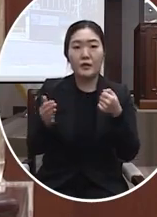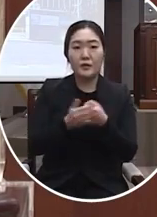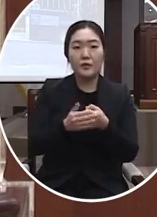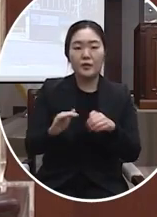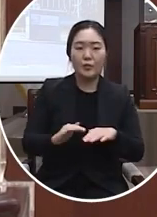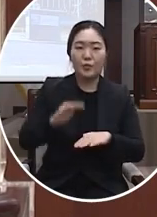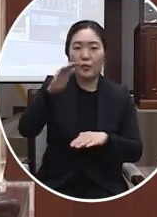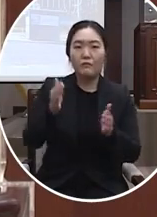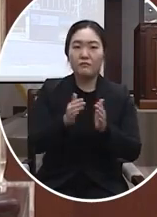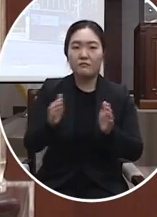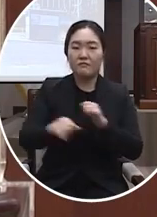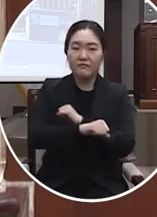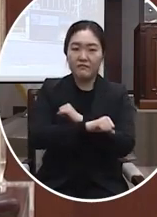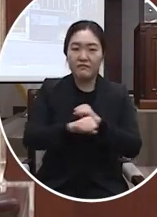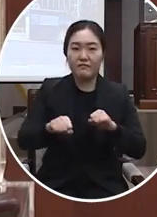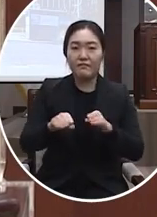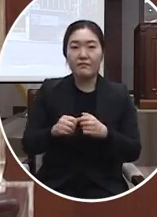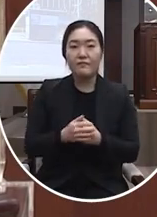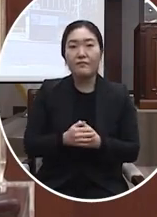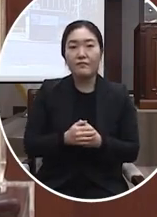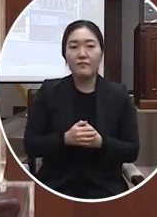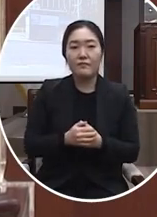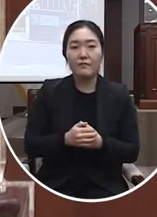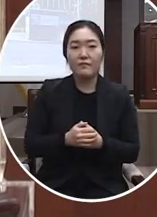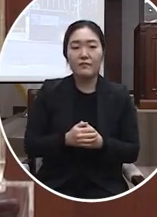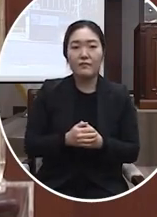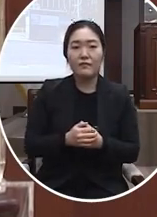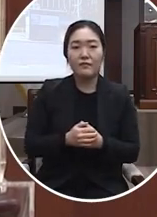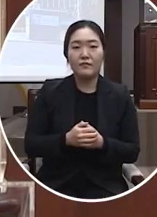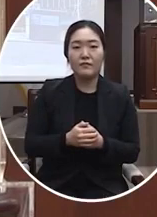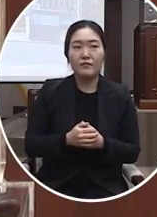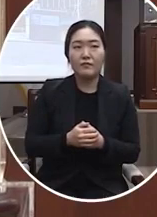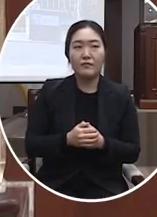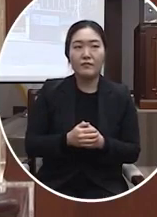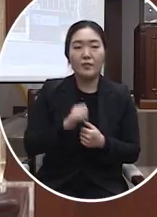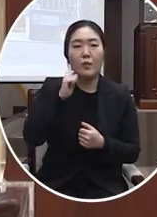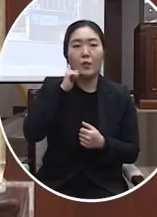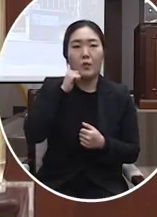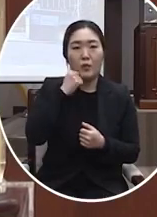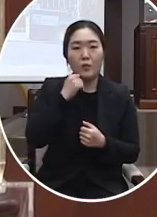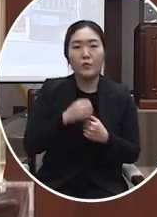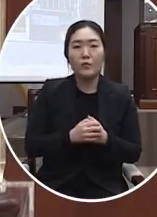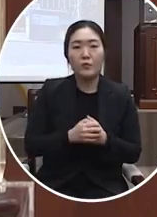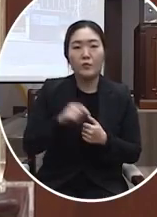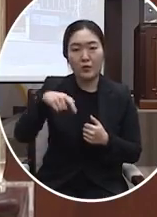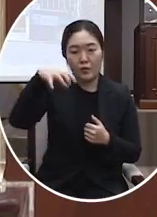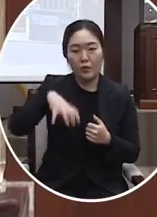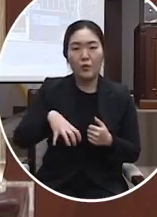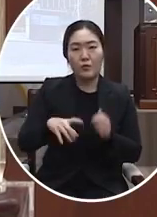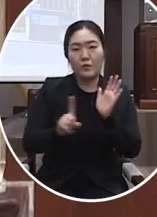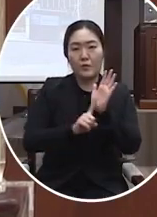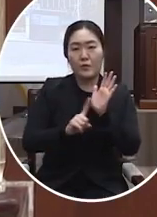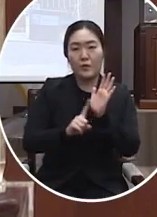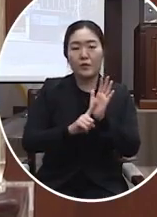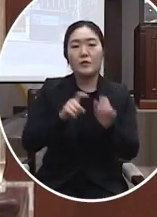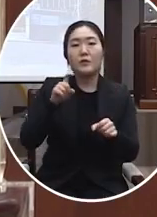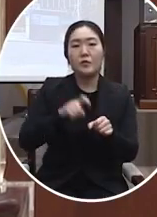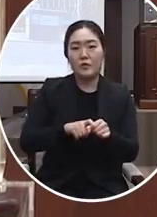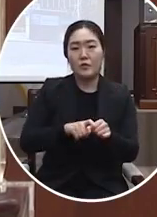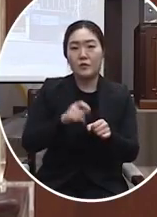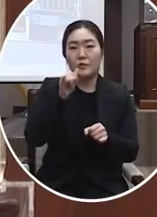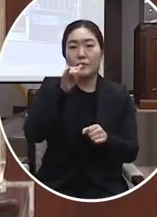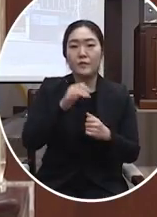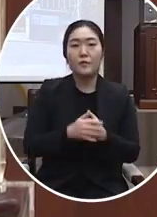아니고 높고 크게, 넓게 나 여기 있다라고 알리는 홍보성이